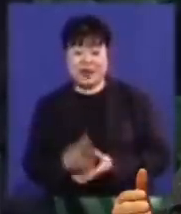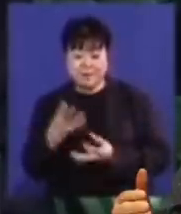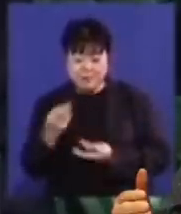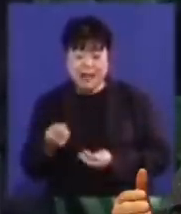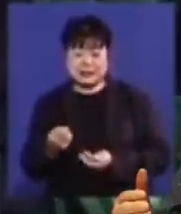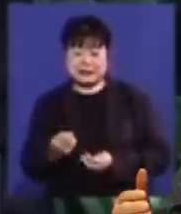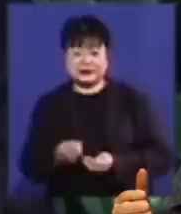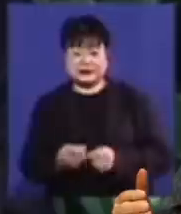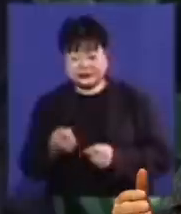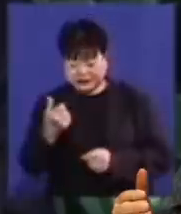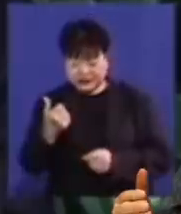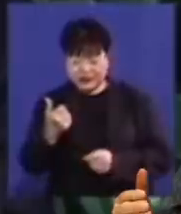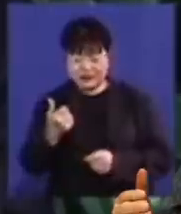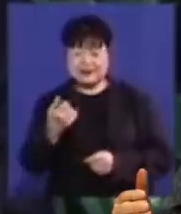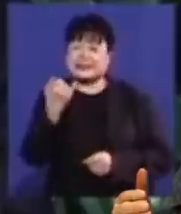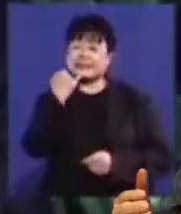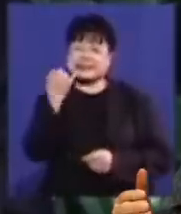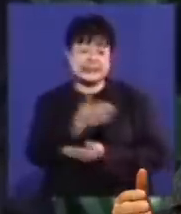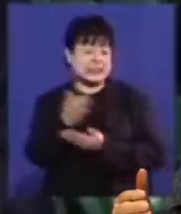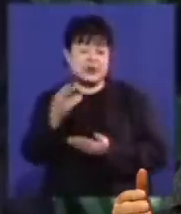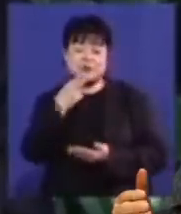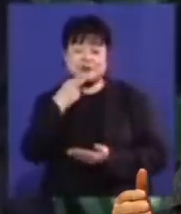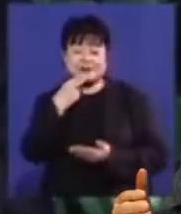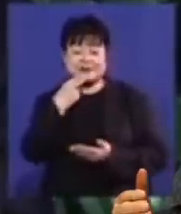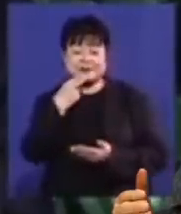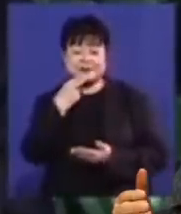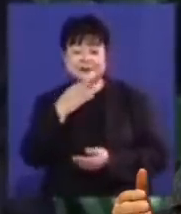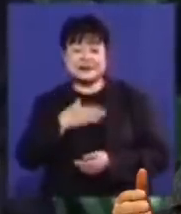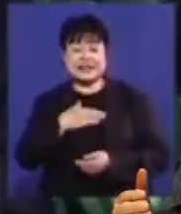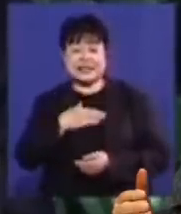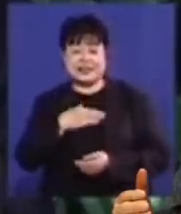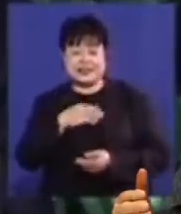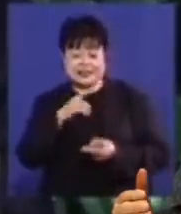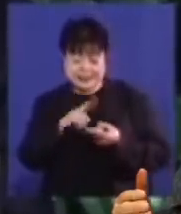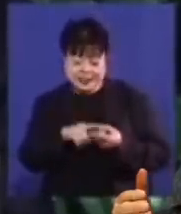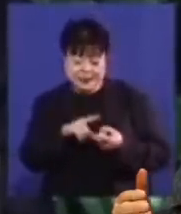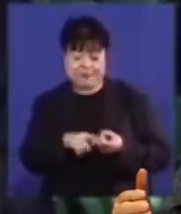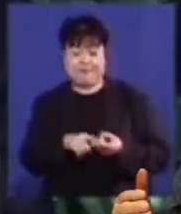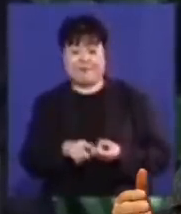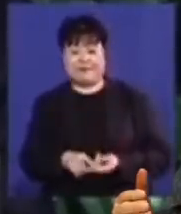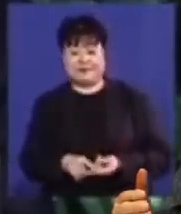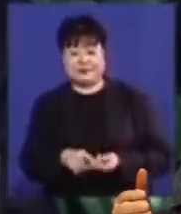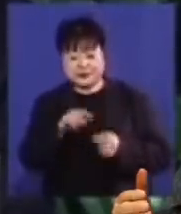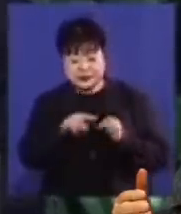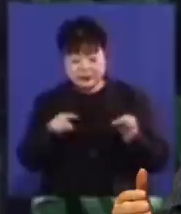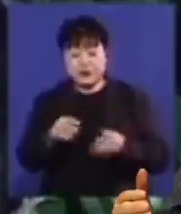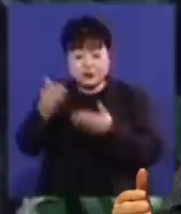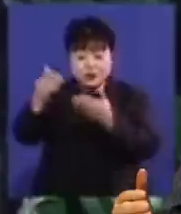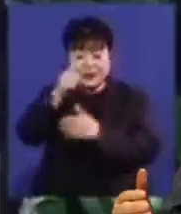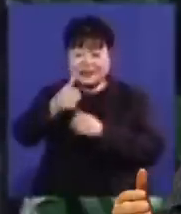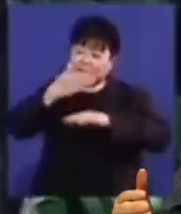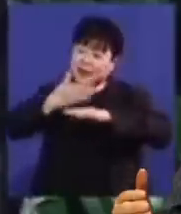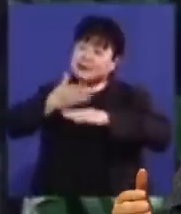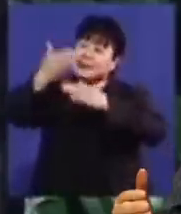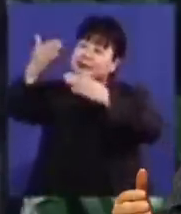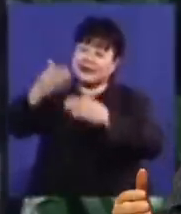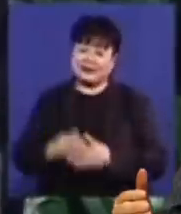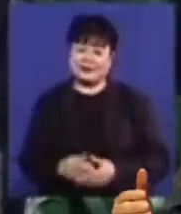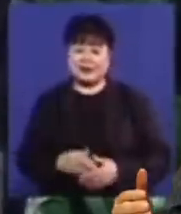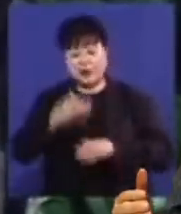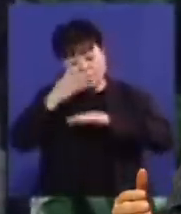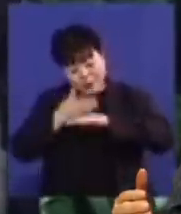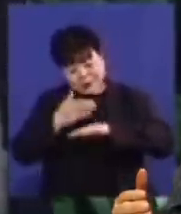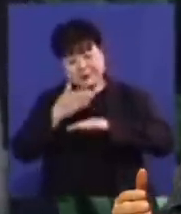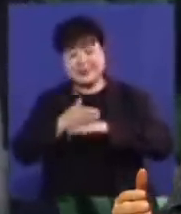많아 하나님이 좋아하시는 것 아닙니다. 내가 있는데 11조를 하나님께 드리고 하나님 감사합니다,